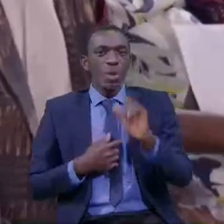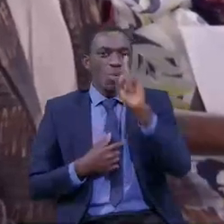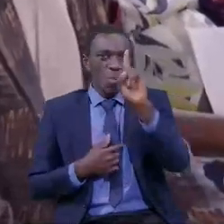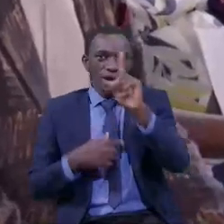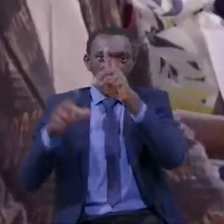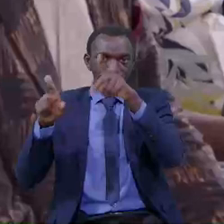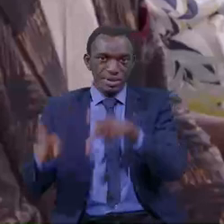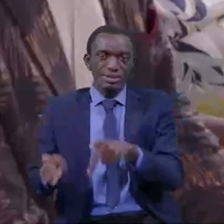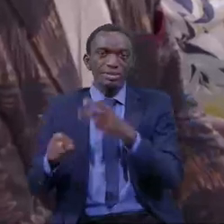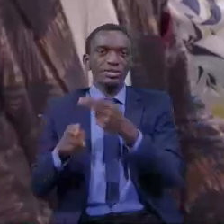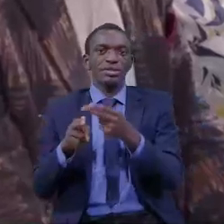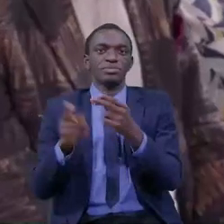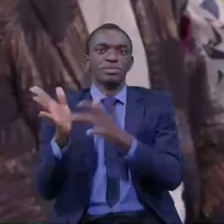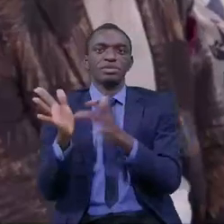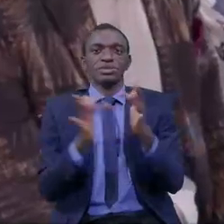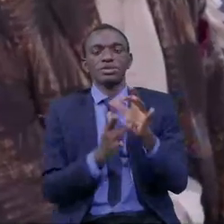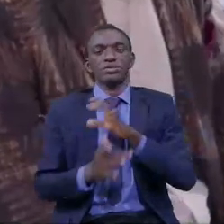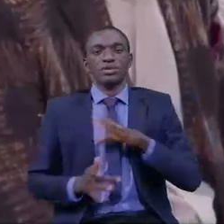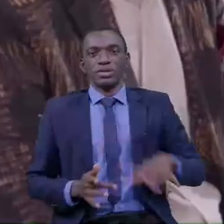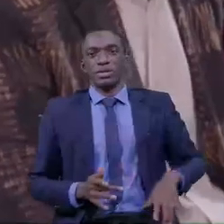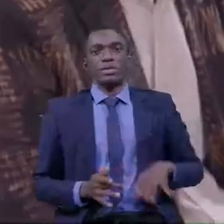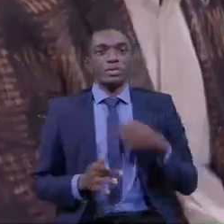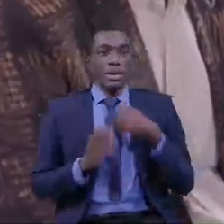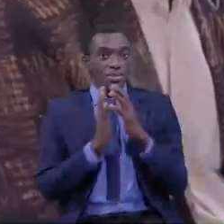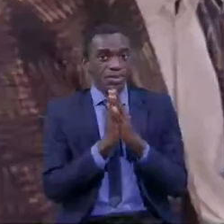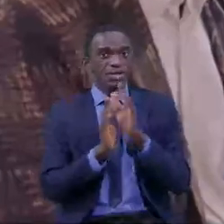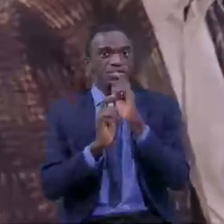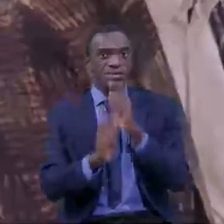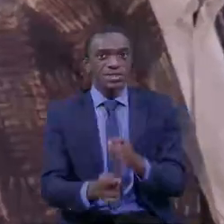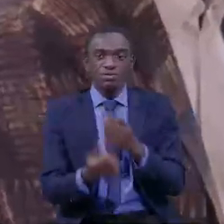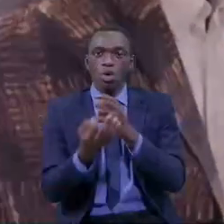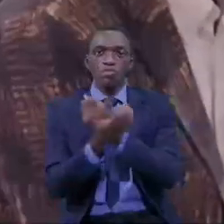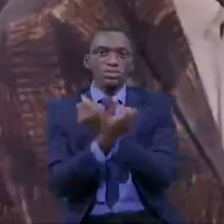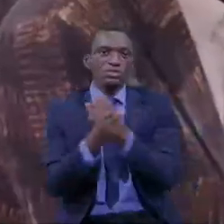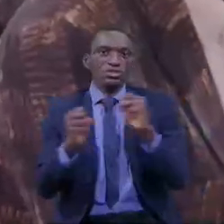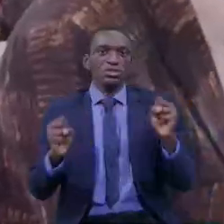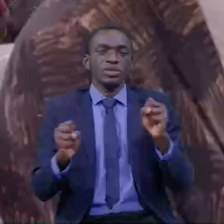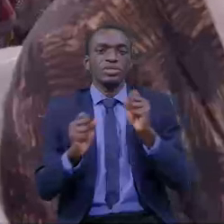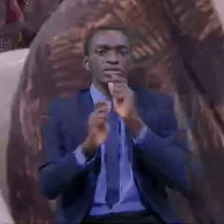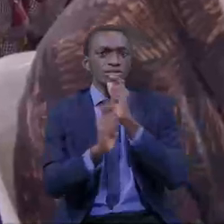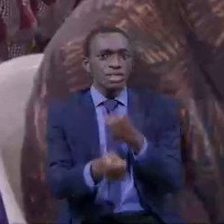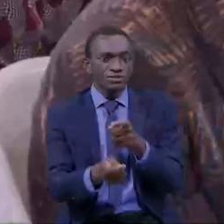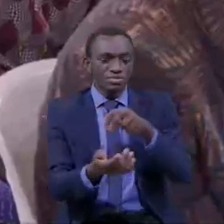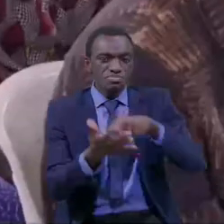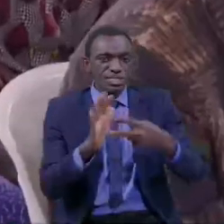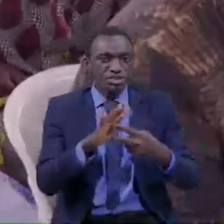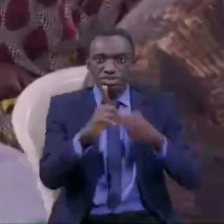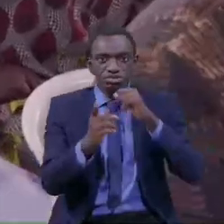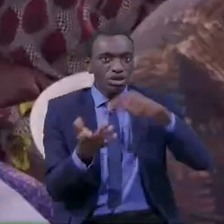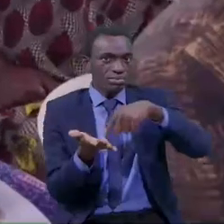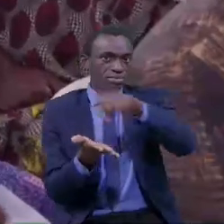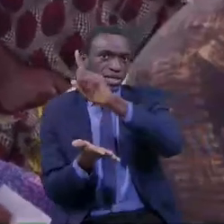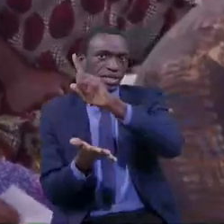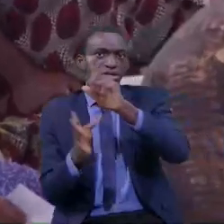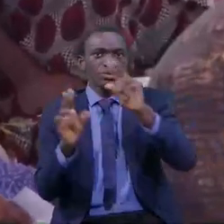Jésus-Christ. Je prie que le don du salut, les dons, on ne perd rien. Venez à